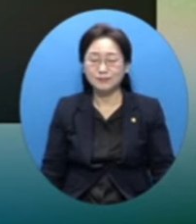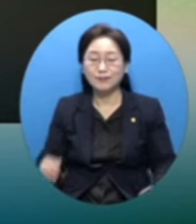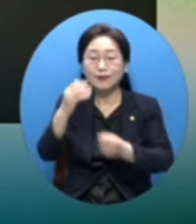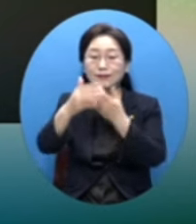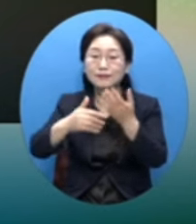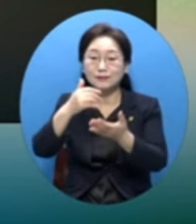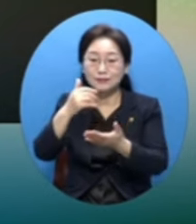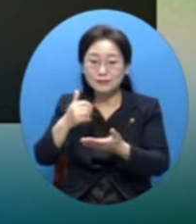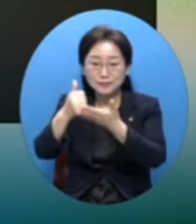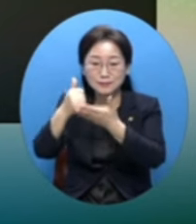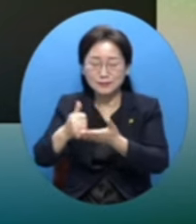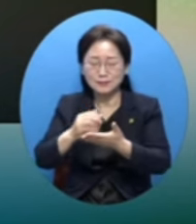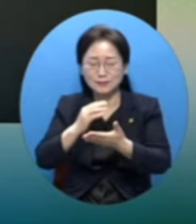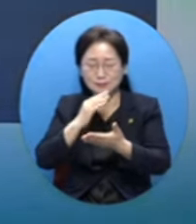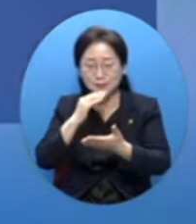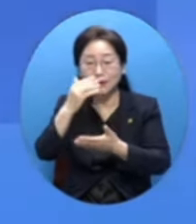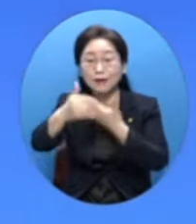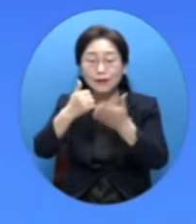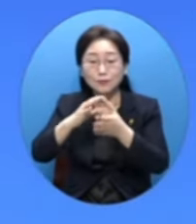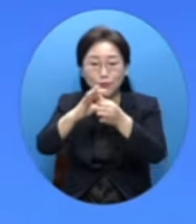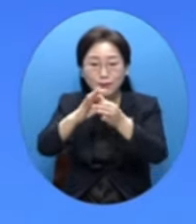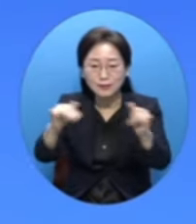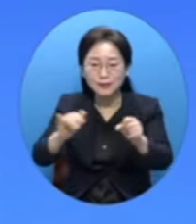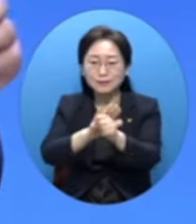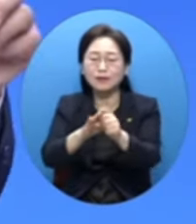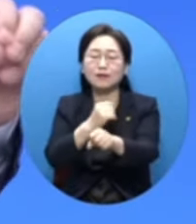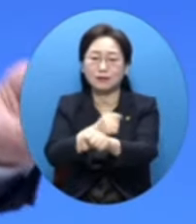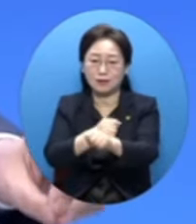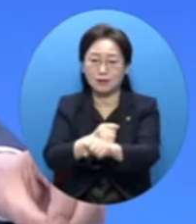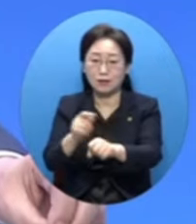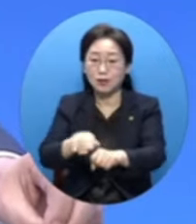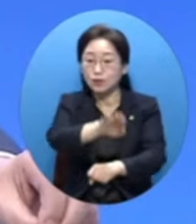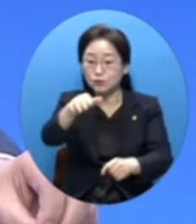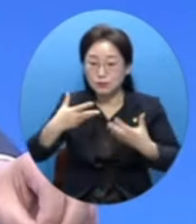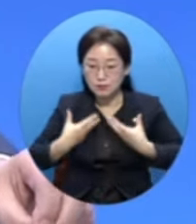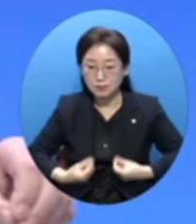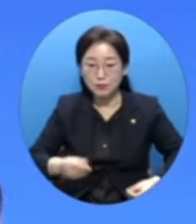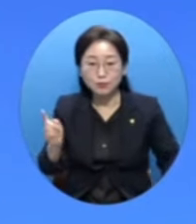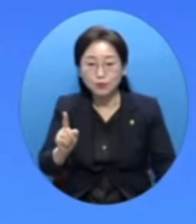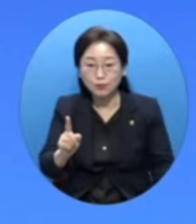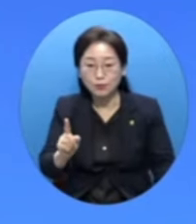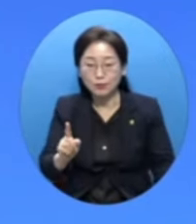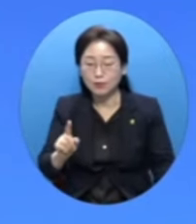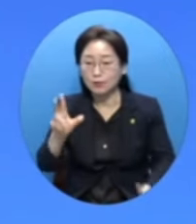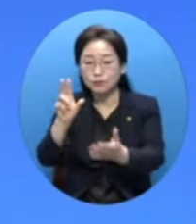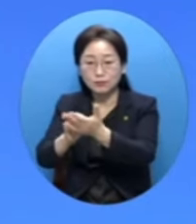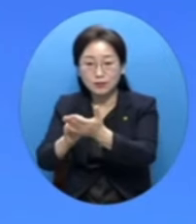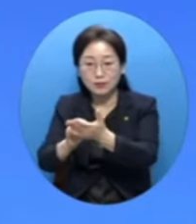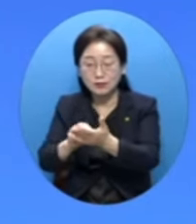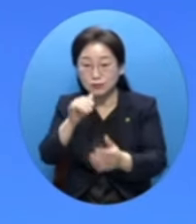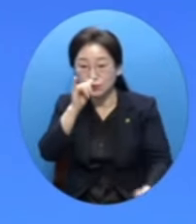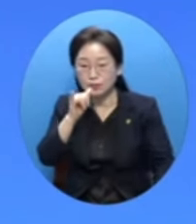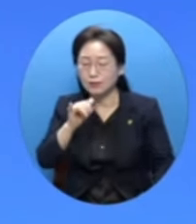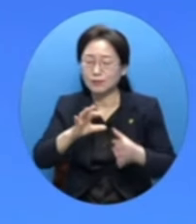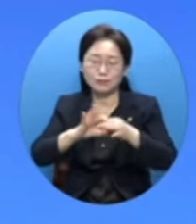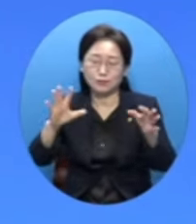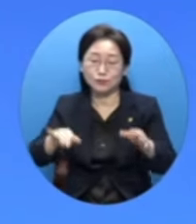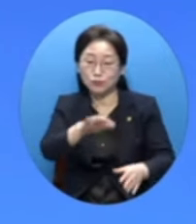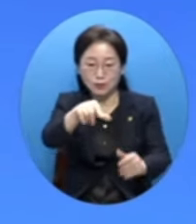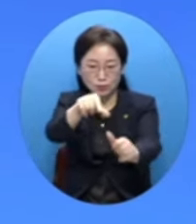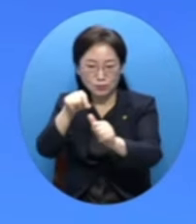하나님은 하나님의 사람들을 사랑하십니다. 우리가 어떤 절망에 빠졌다고 할지라도, 어떤 문제에 빠졌다고 할지라도 우리를